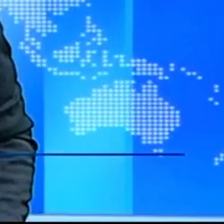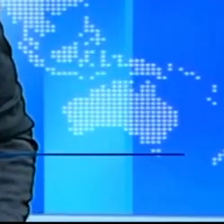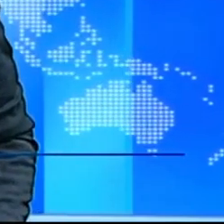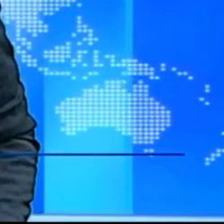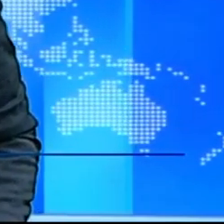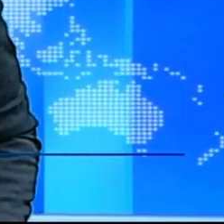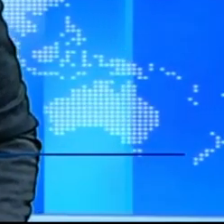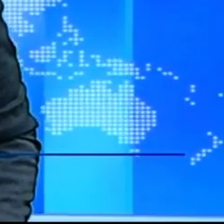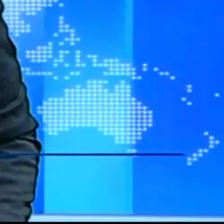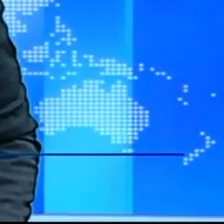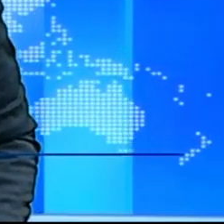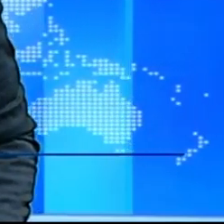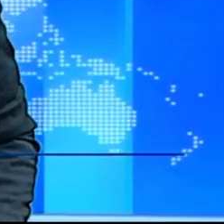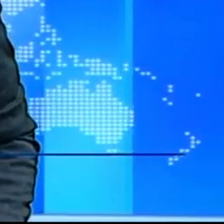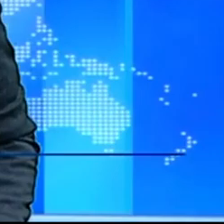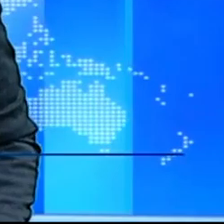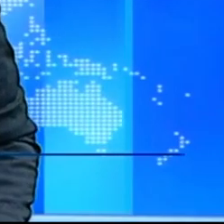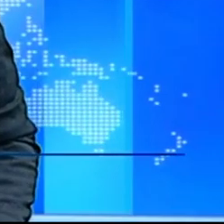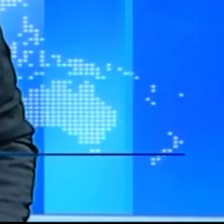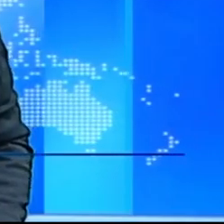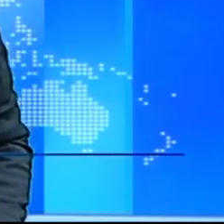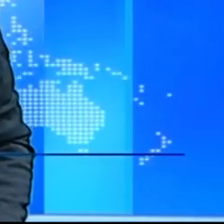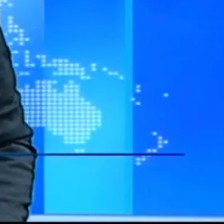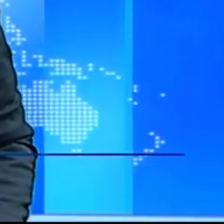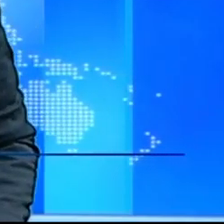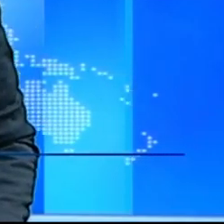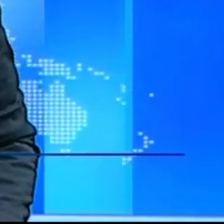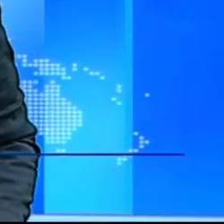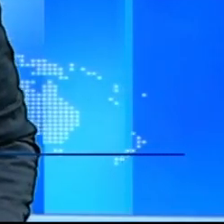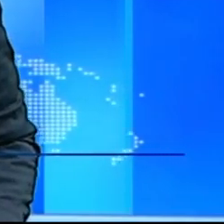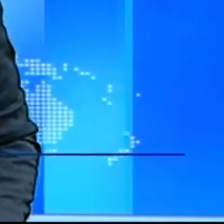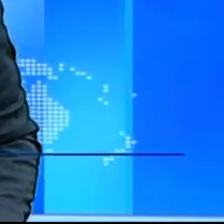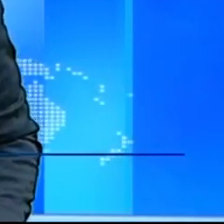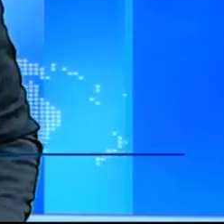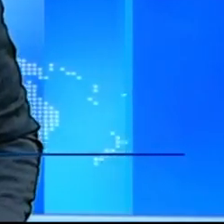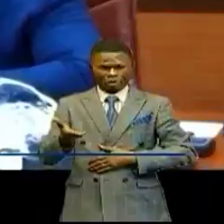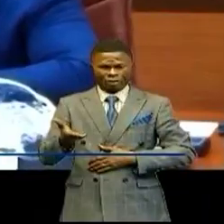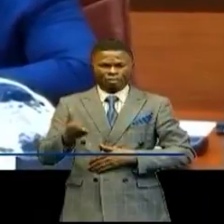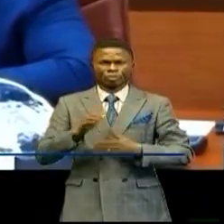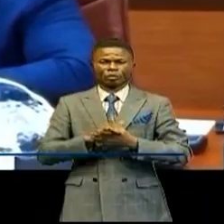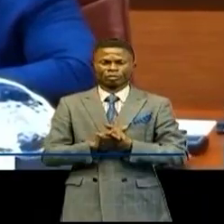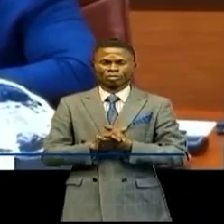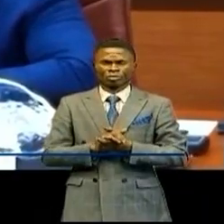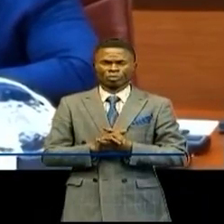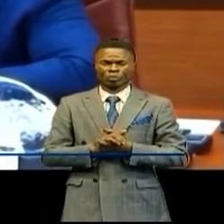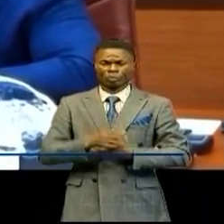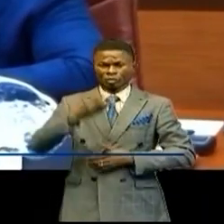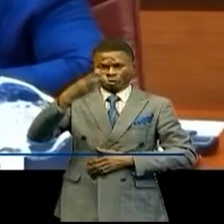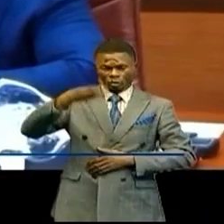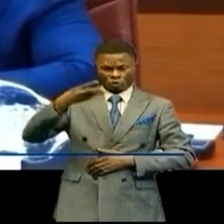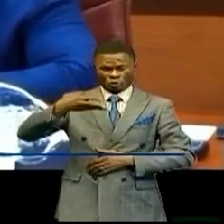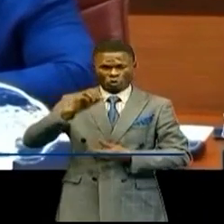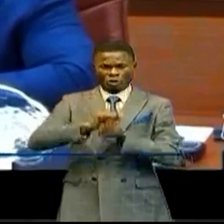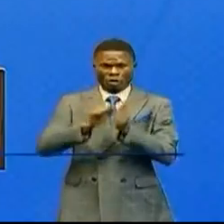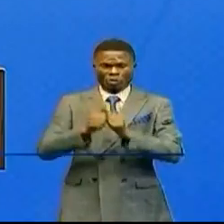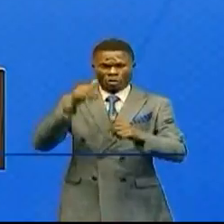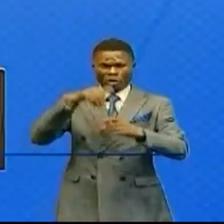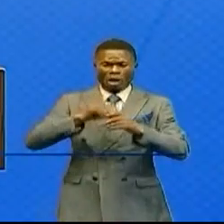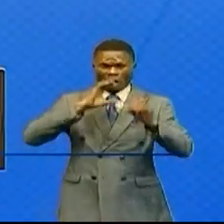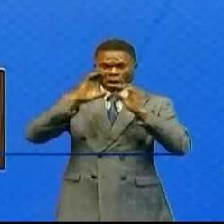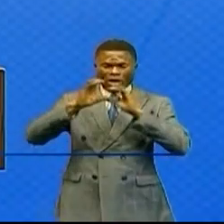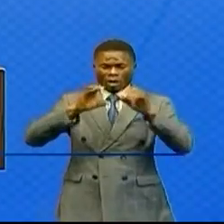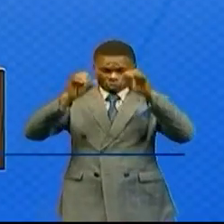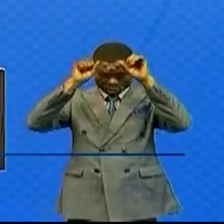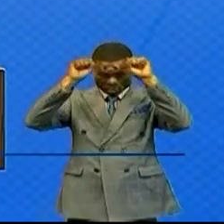compte rendu avec le ministre de la communication et de médias patrick moya troisième point de la communication du